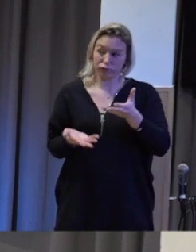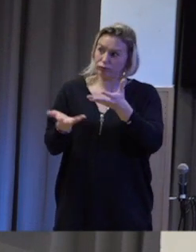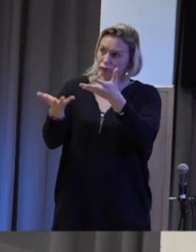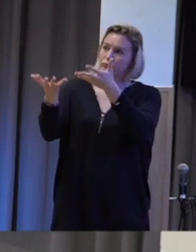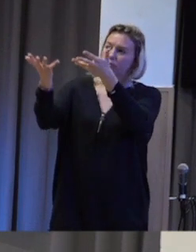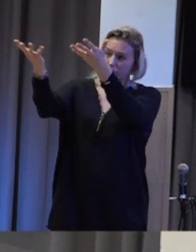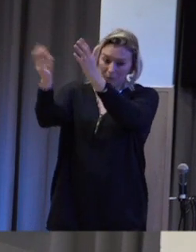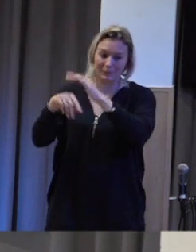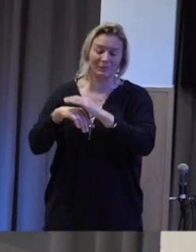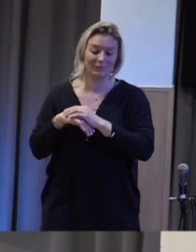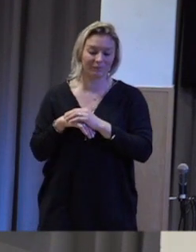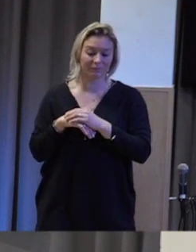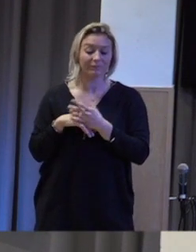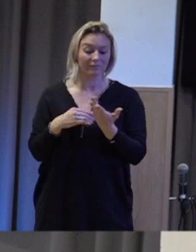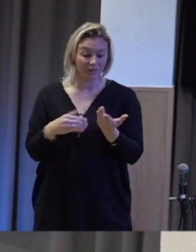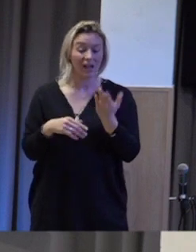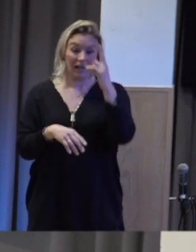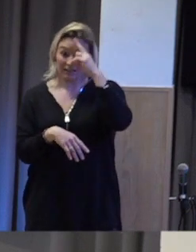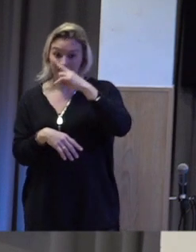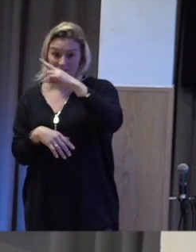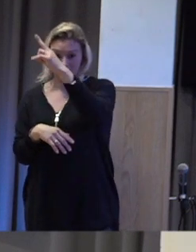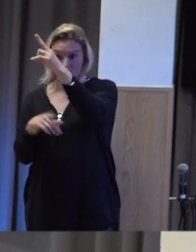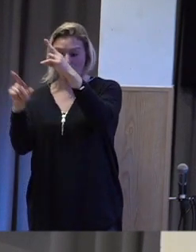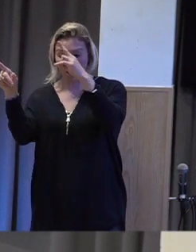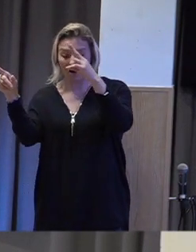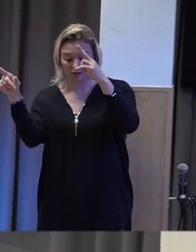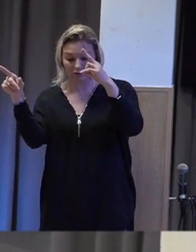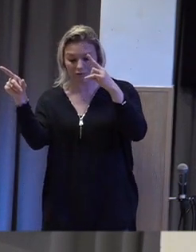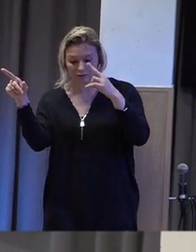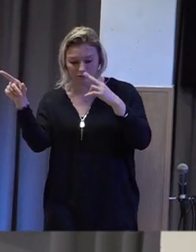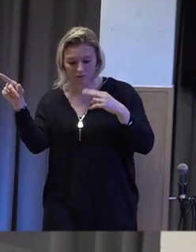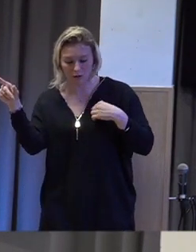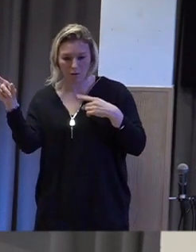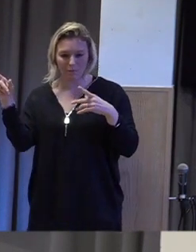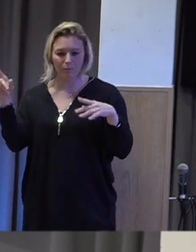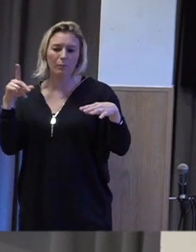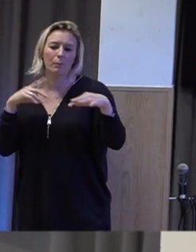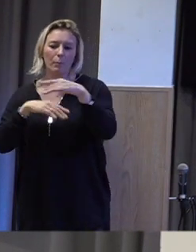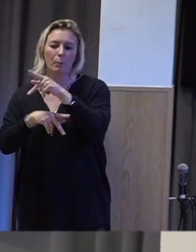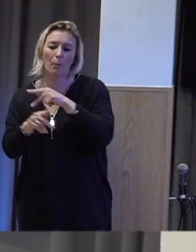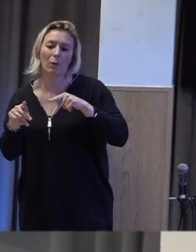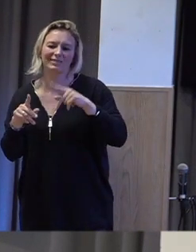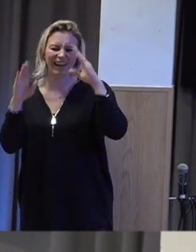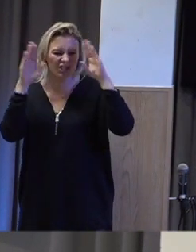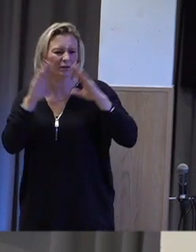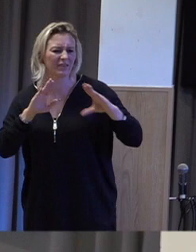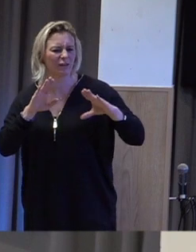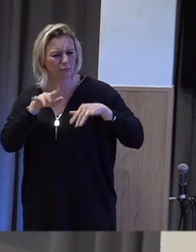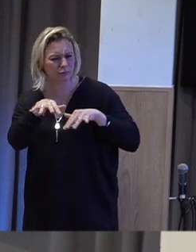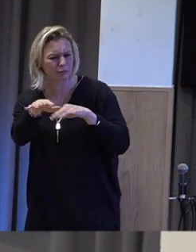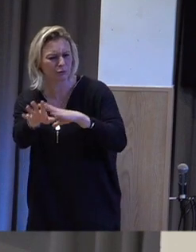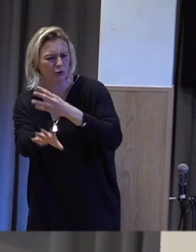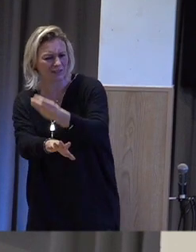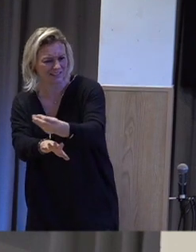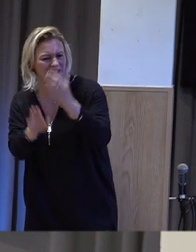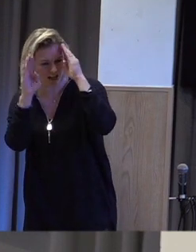agréables. Il se trouve que le Seigneur, en s'adressant à son peuple à la sortie de l'Égypte, juste à la